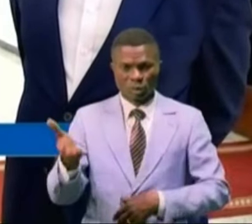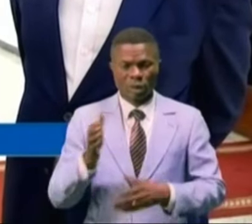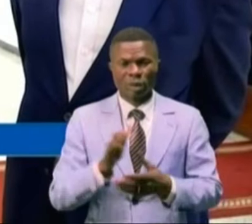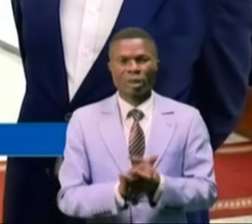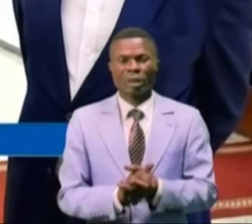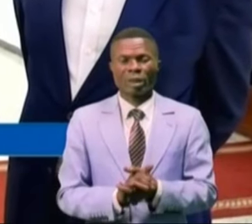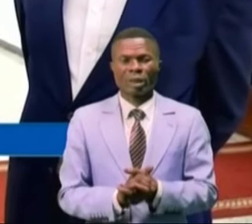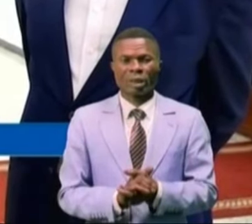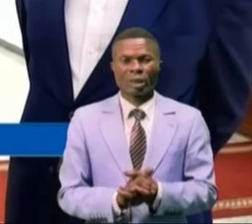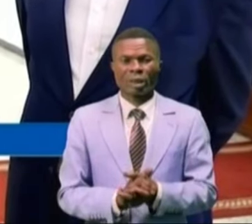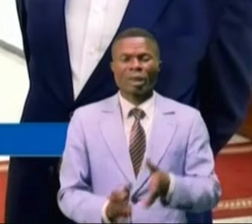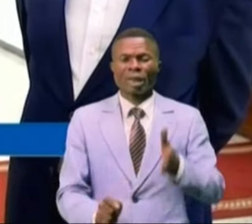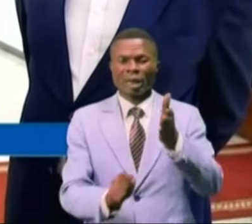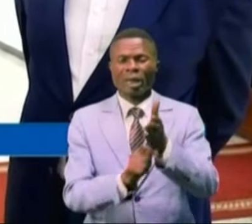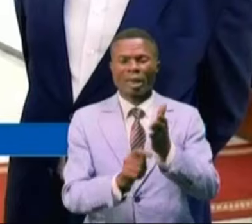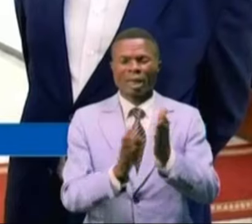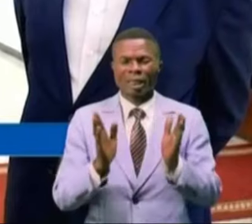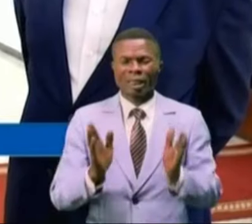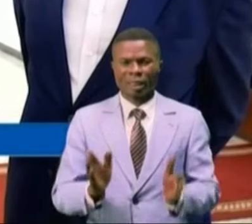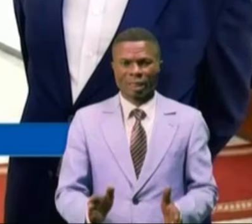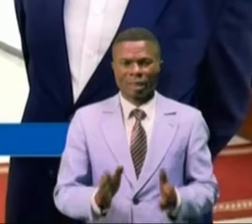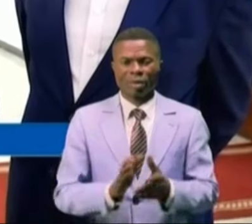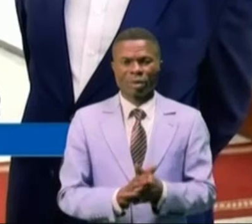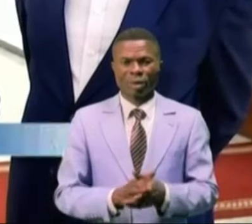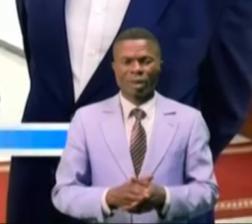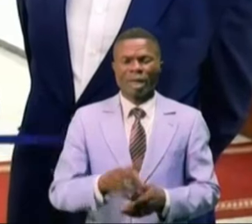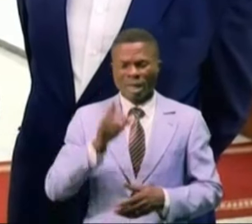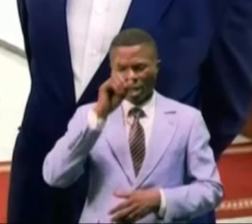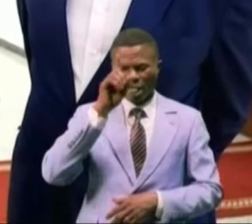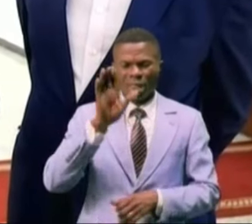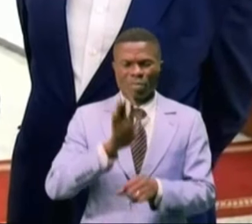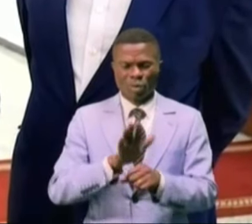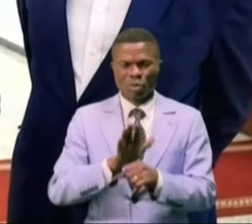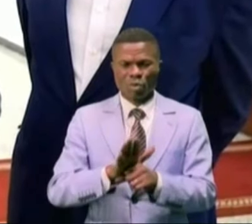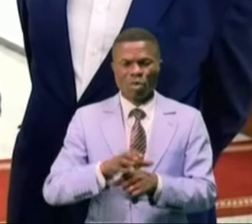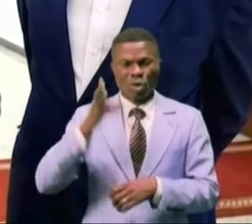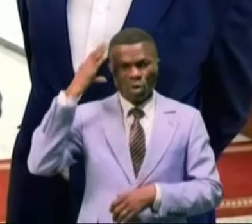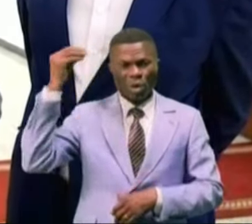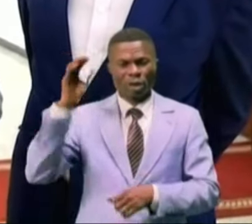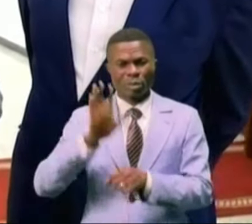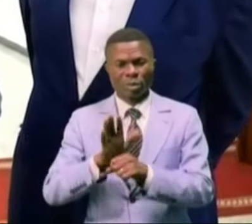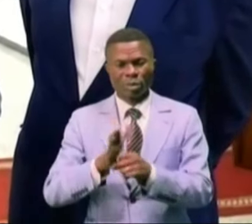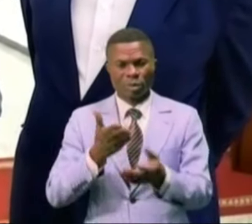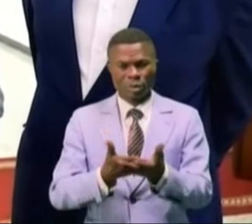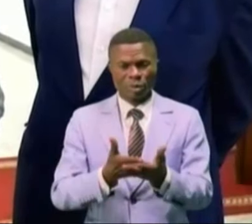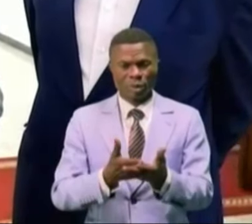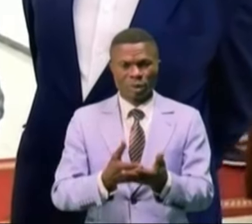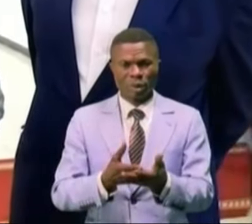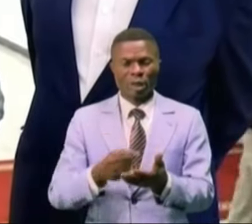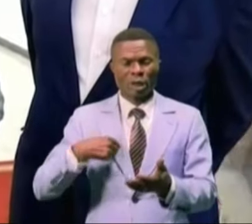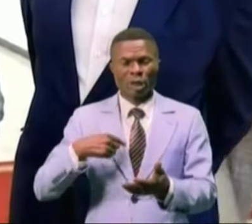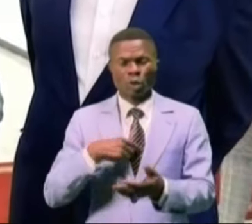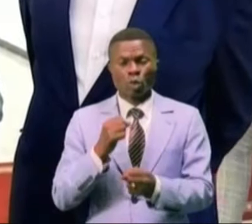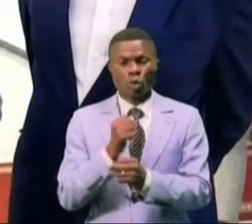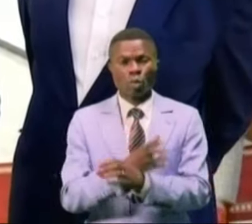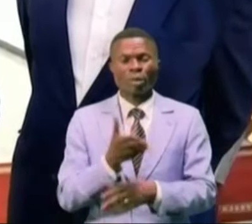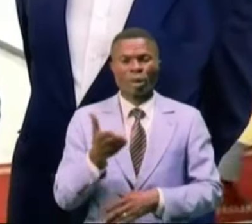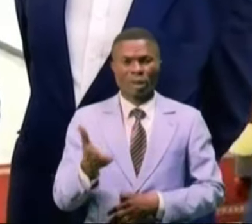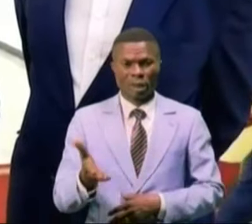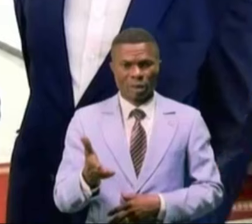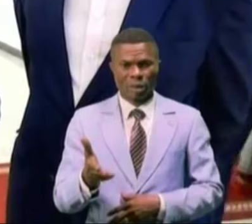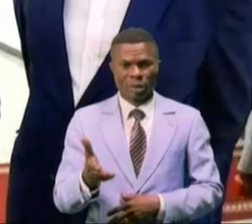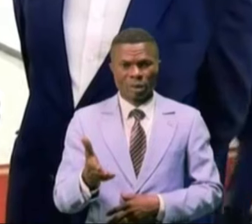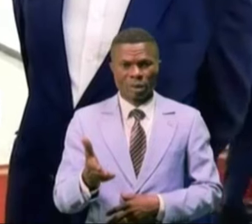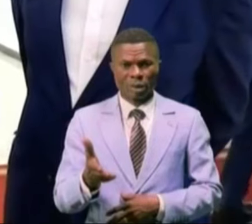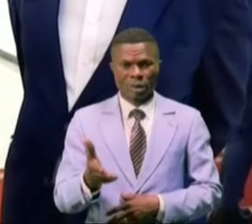qui est la technologie et le savoir-faire et le Japon n'a pas ce que nous n avons ce sont nos